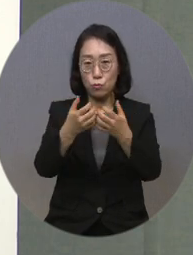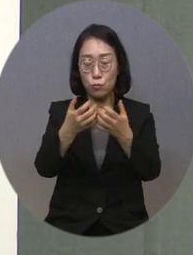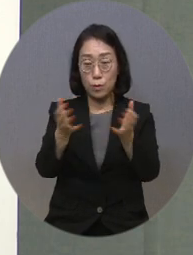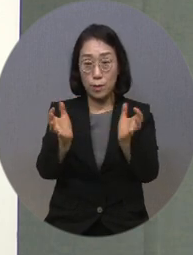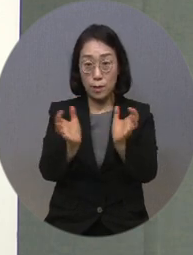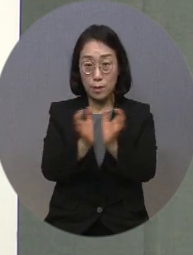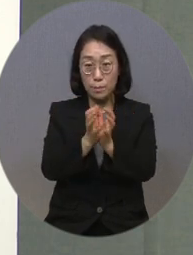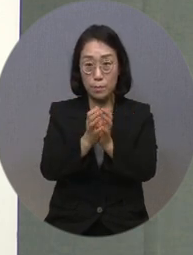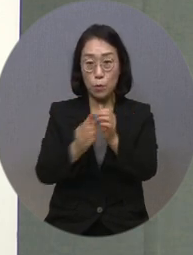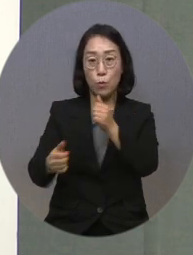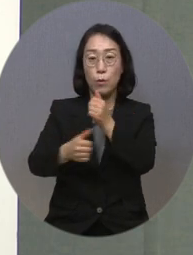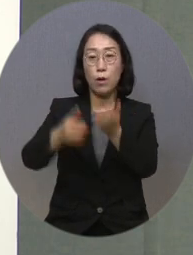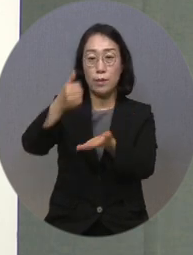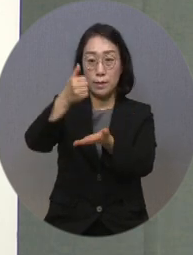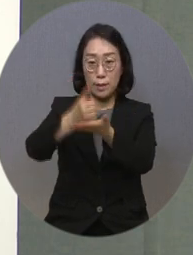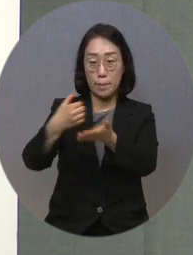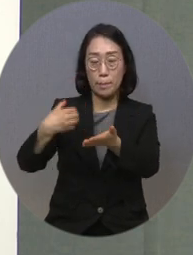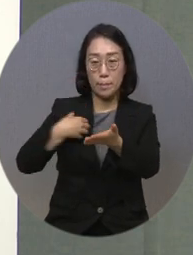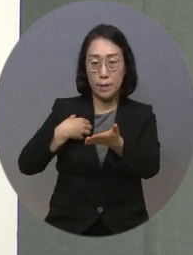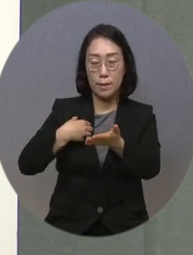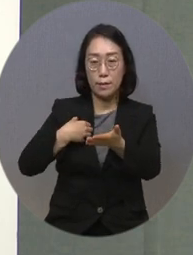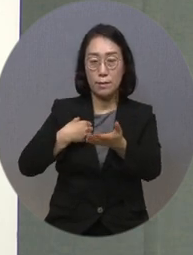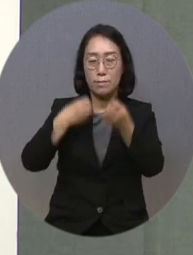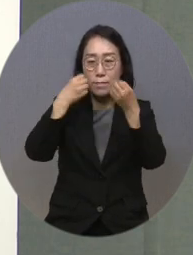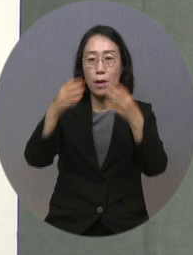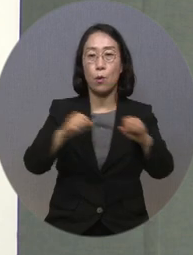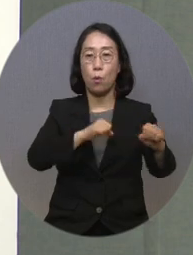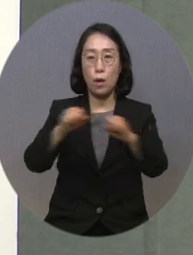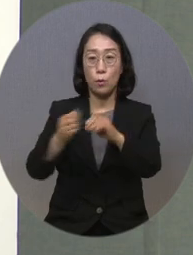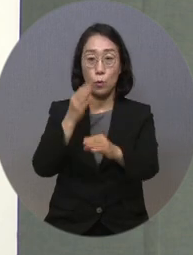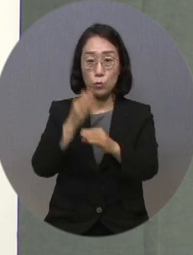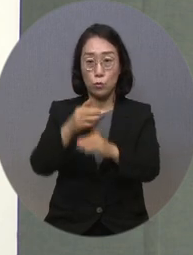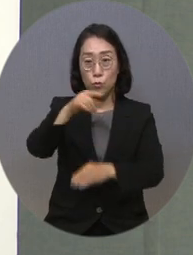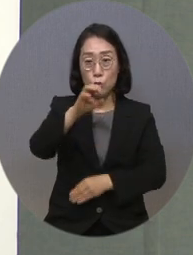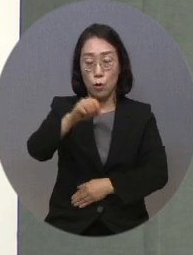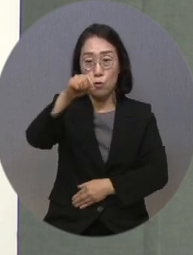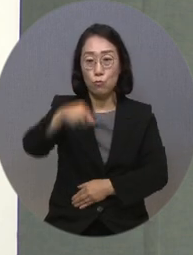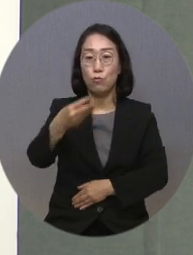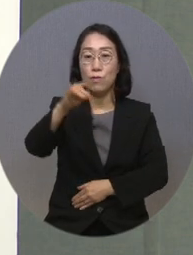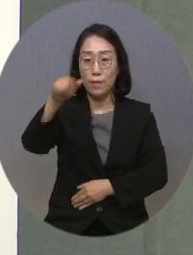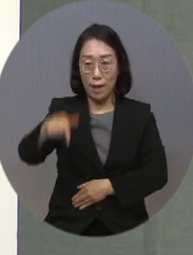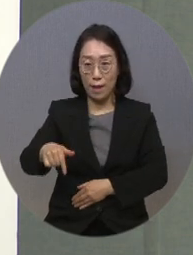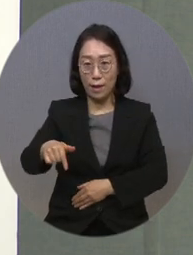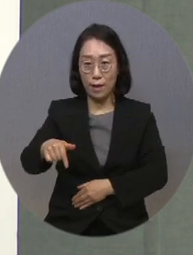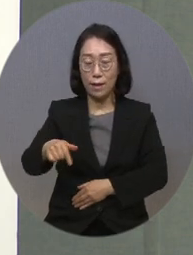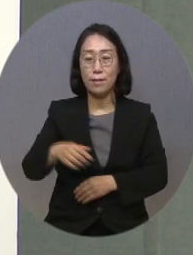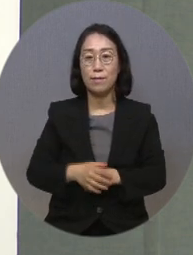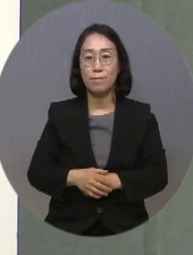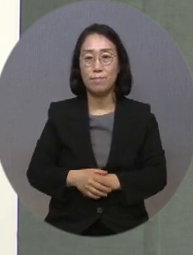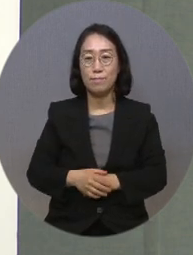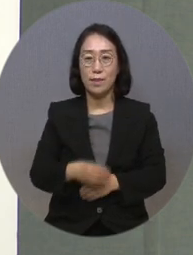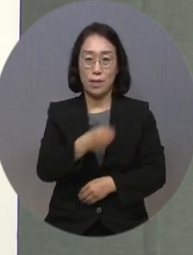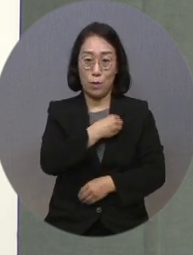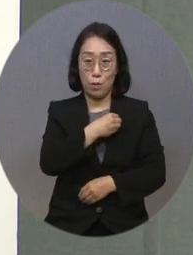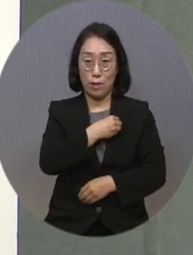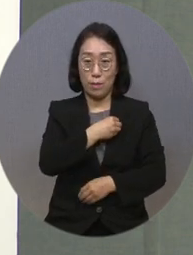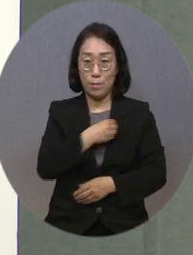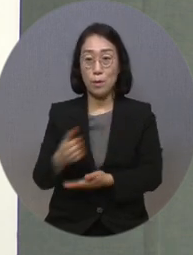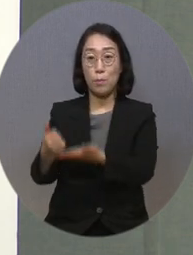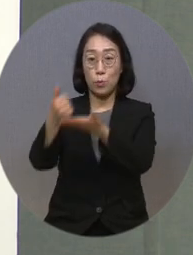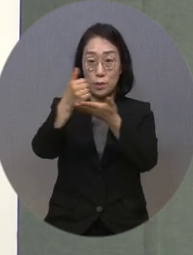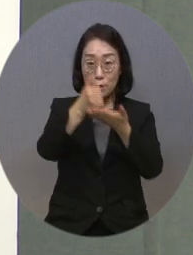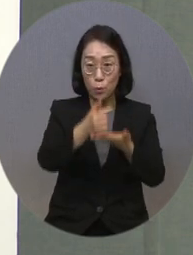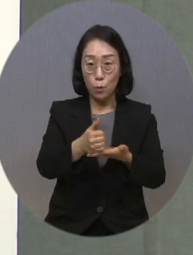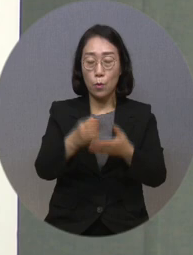위원장을 맡아서 새바람을 일으키고 있는 정우택 오선 의원님을 모시고